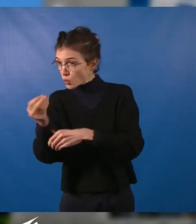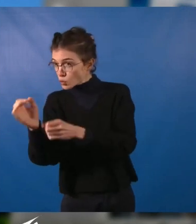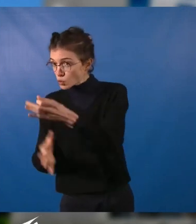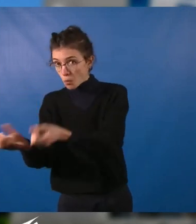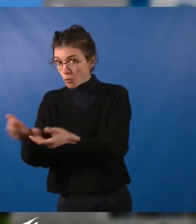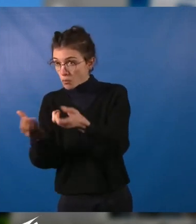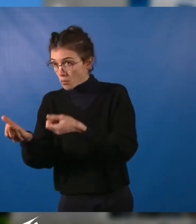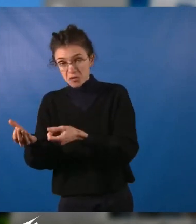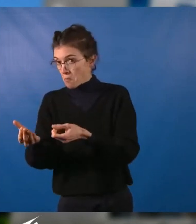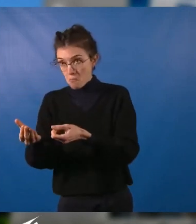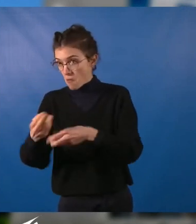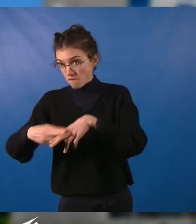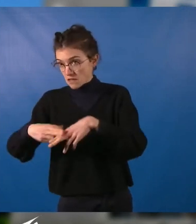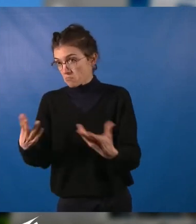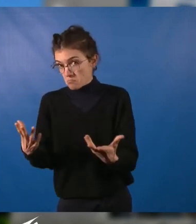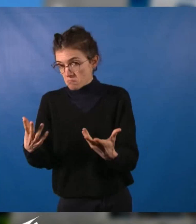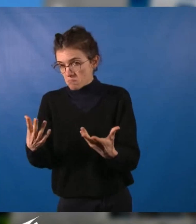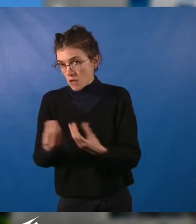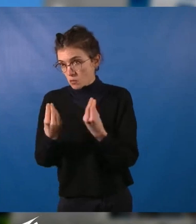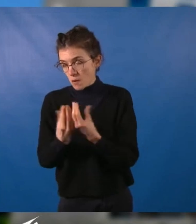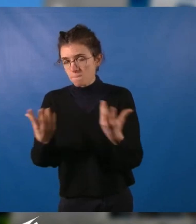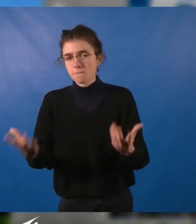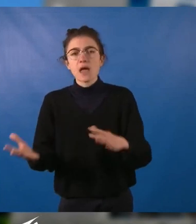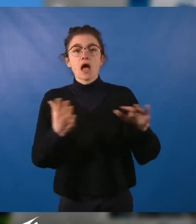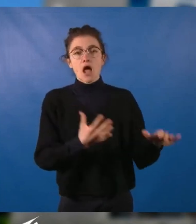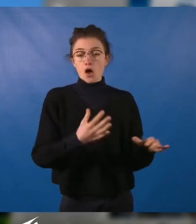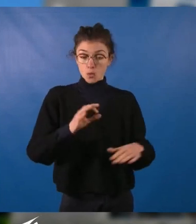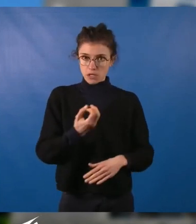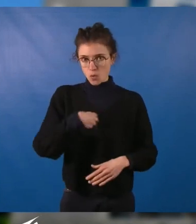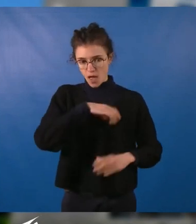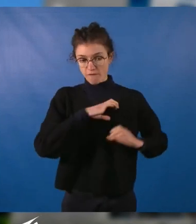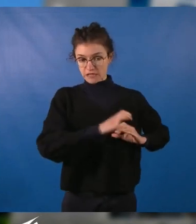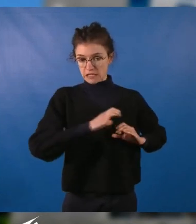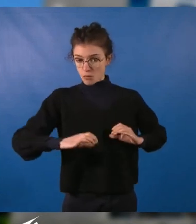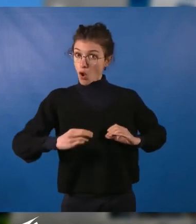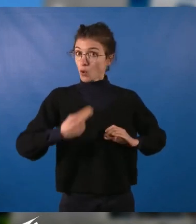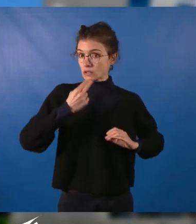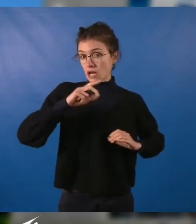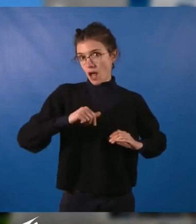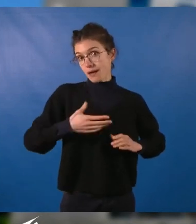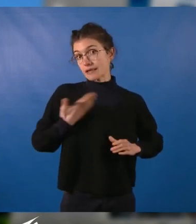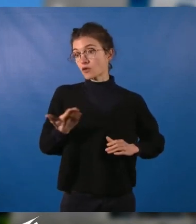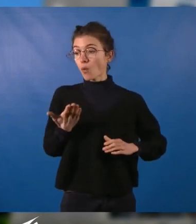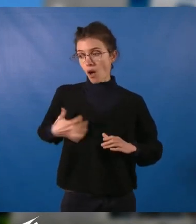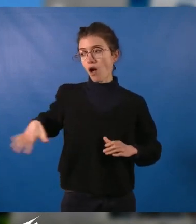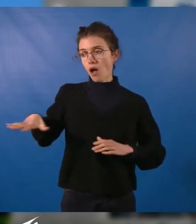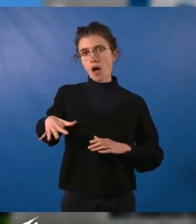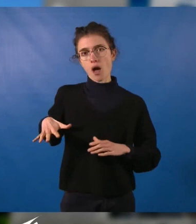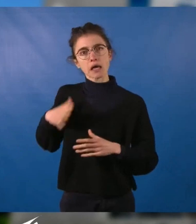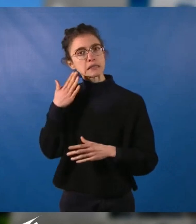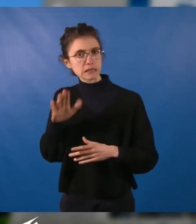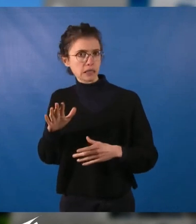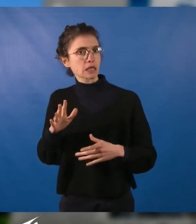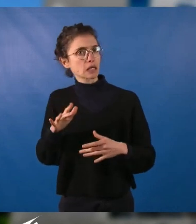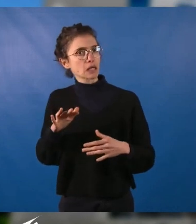que très peu. Et effectivement, ces investissements utiles sont rendus aussi possibles par la dynamique de nos recettes fiscales